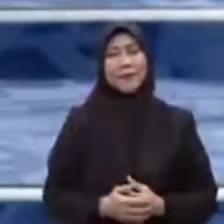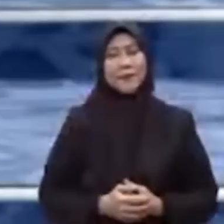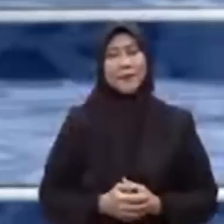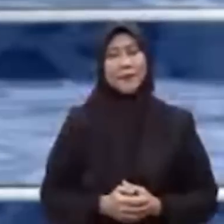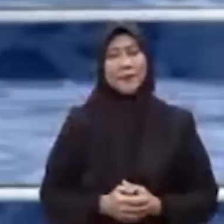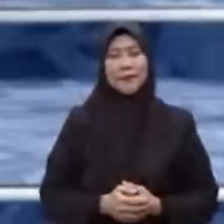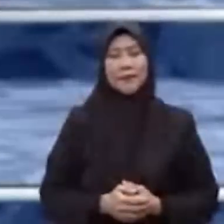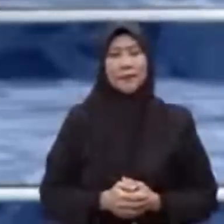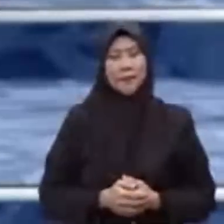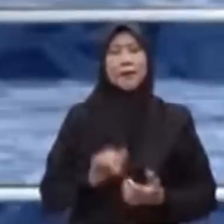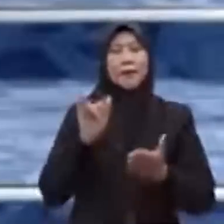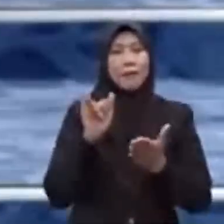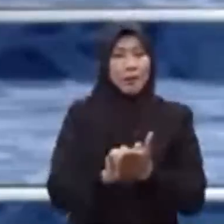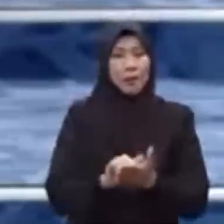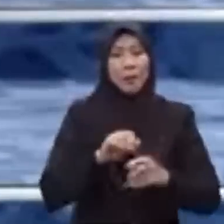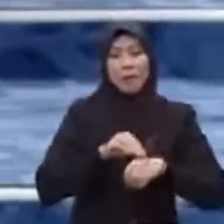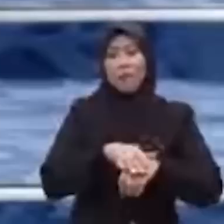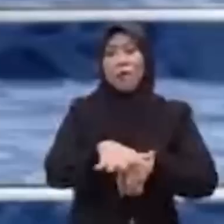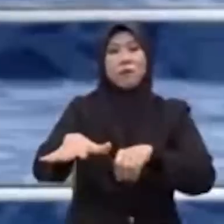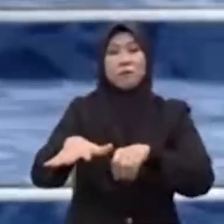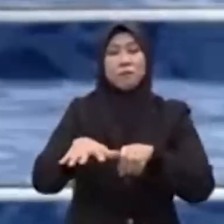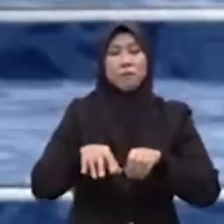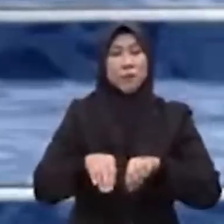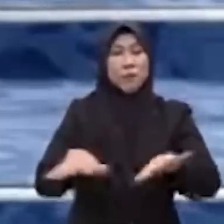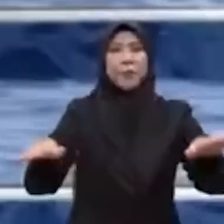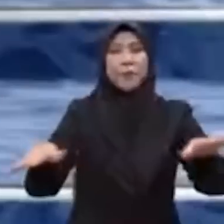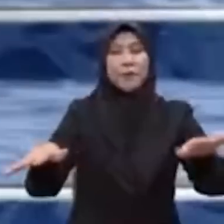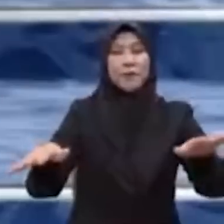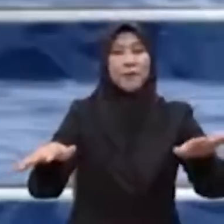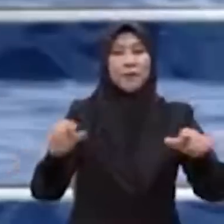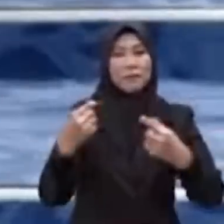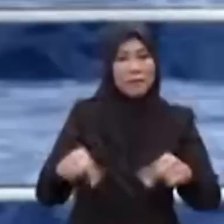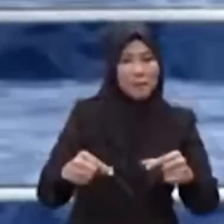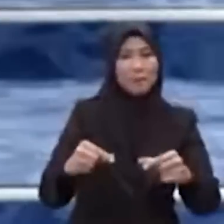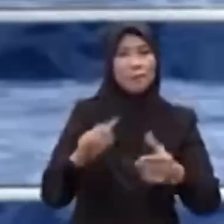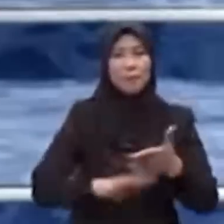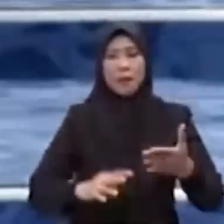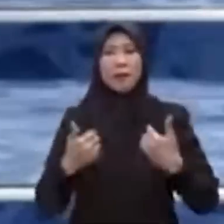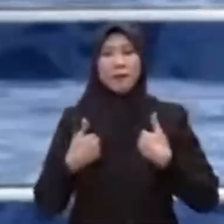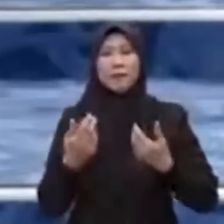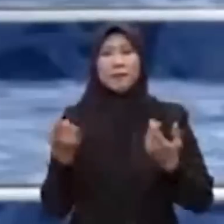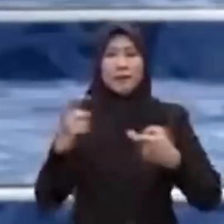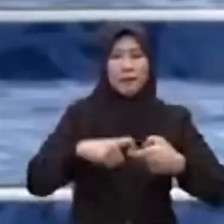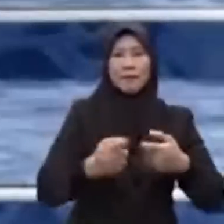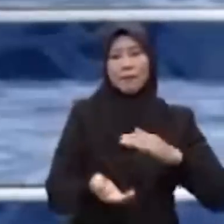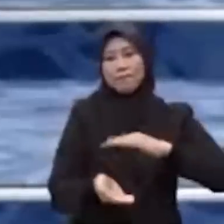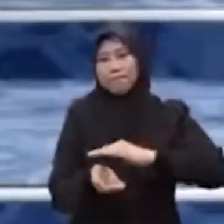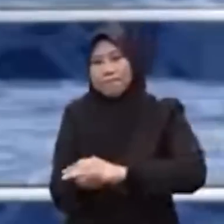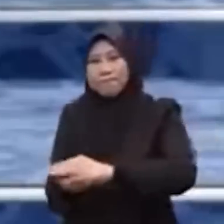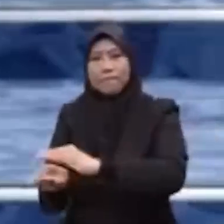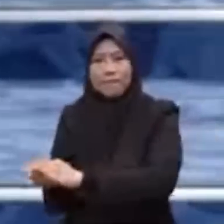dari situlah datang influence dan protection dari situlah datang corruption and